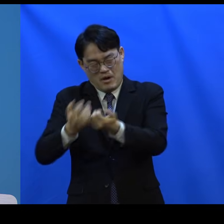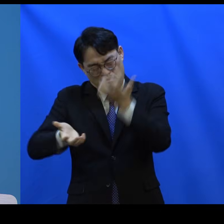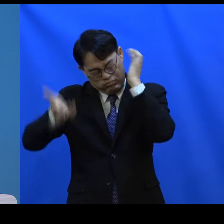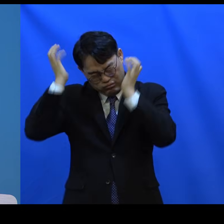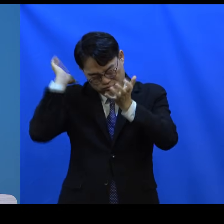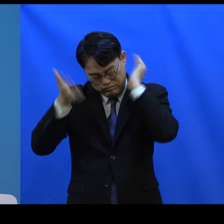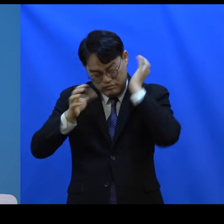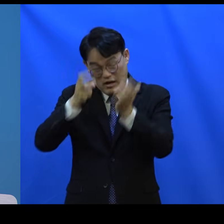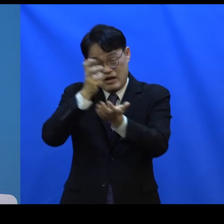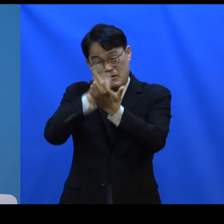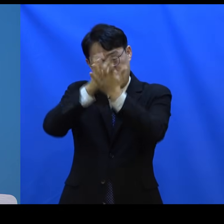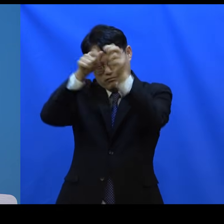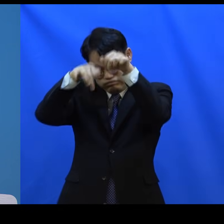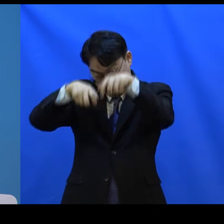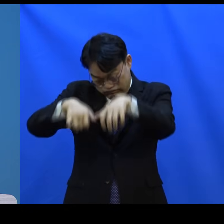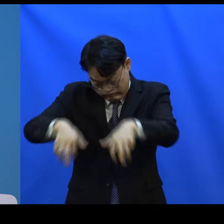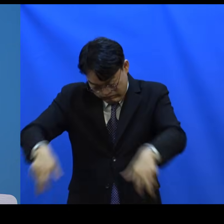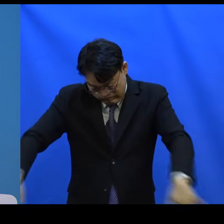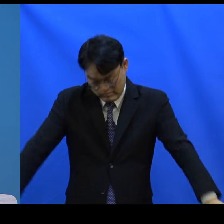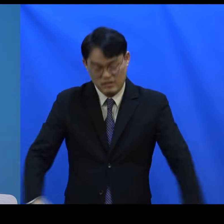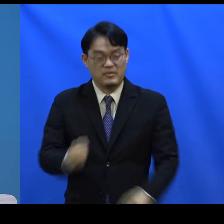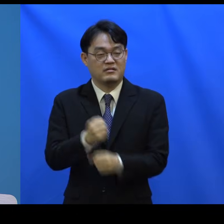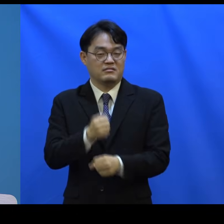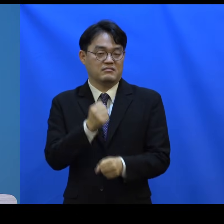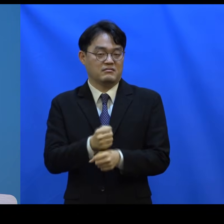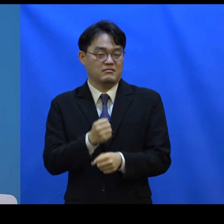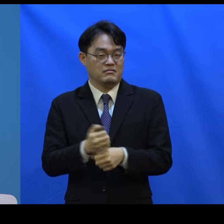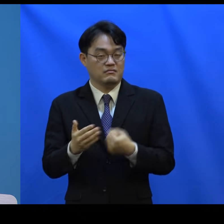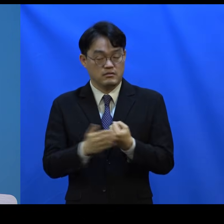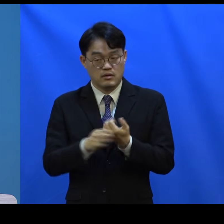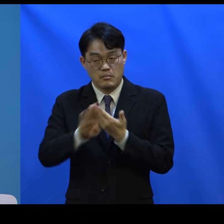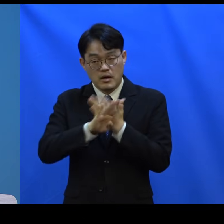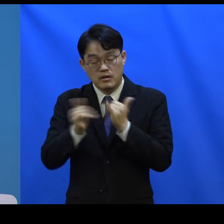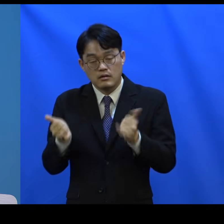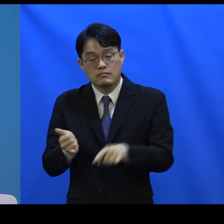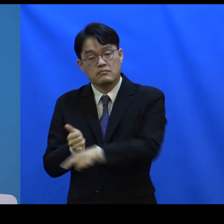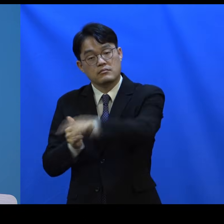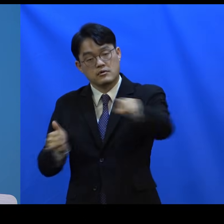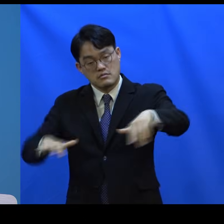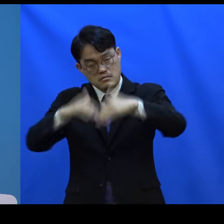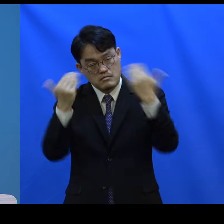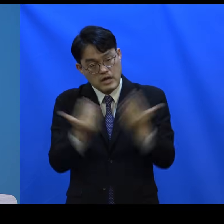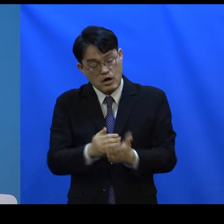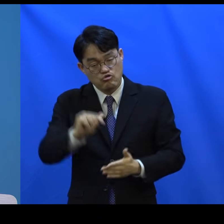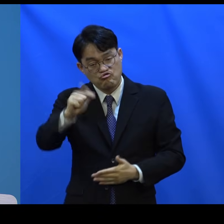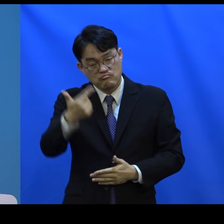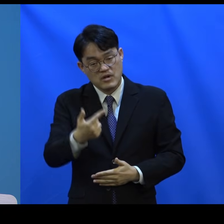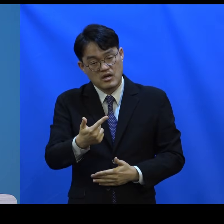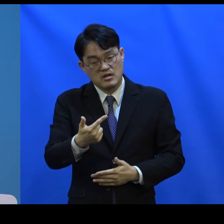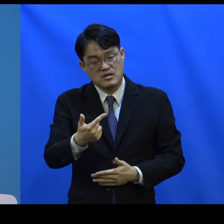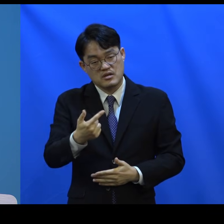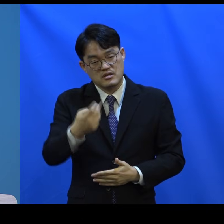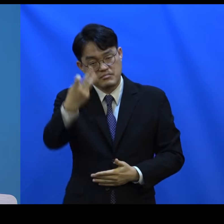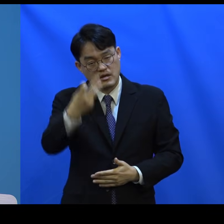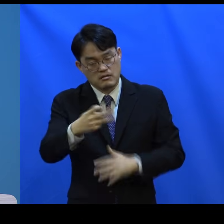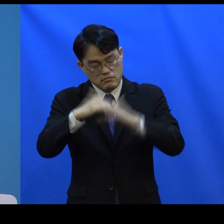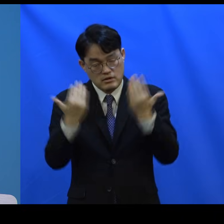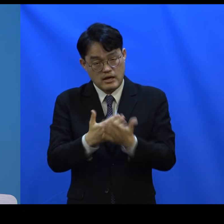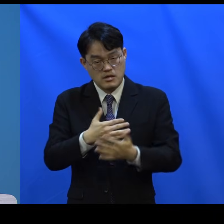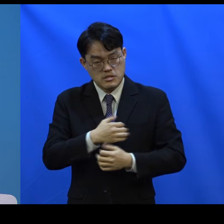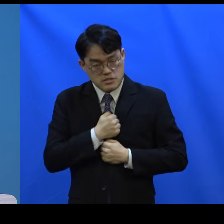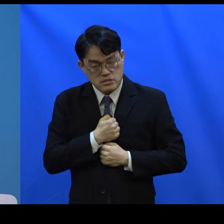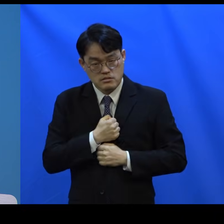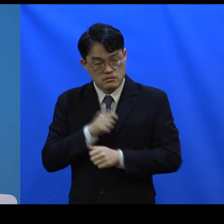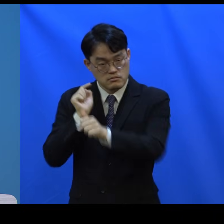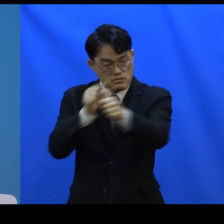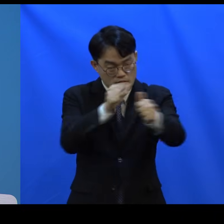만들었어요. 그러니까 자기들만의 규정과 법들을 계속 이제 덧붙이고 하다 보니까 그렇게 많아진